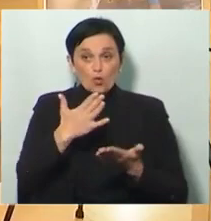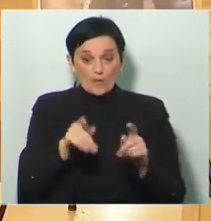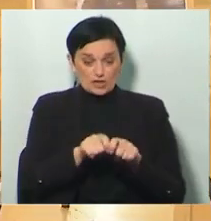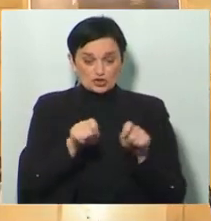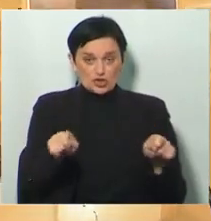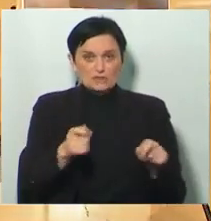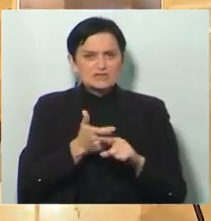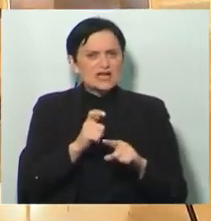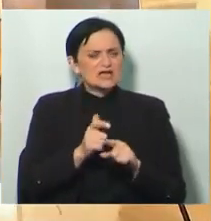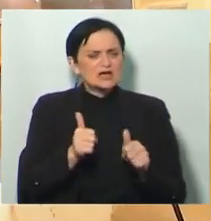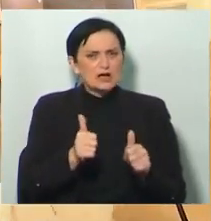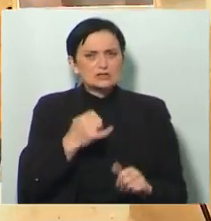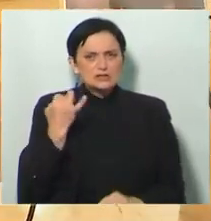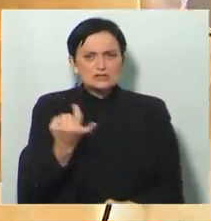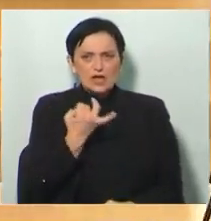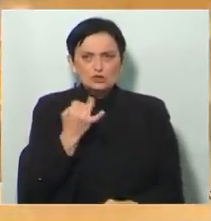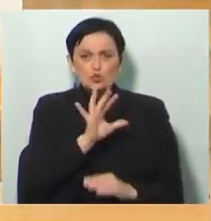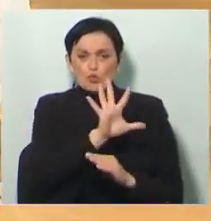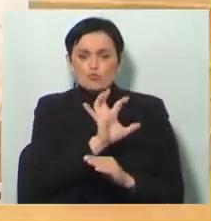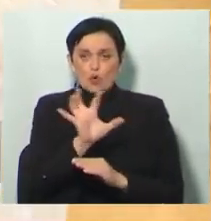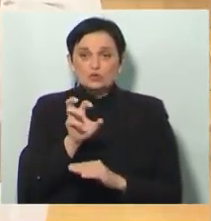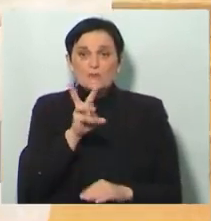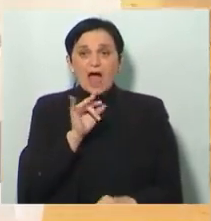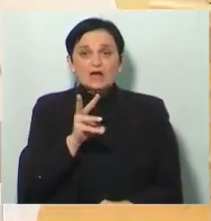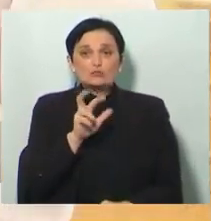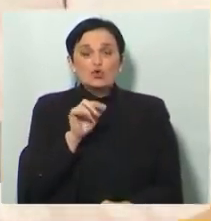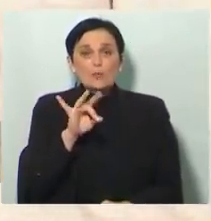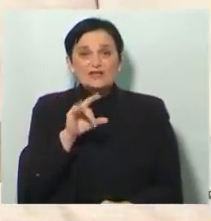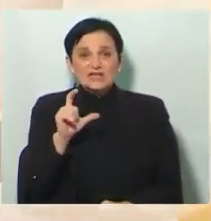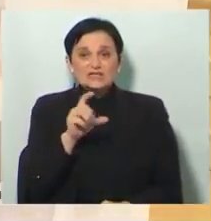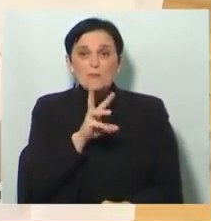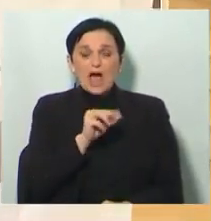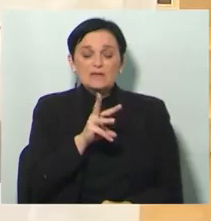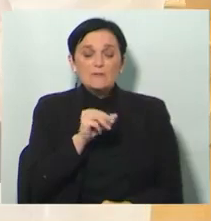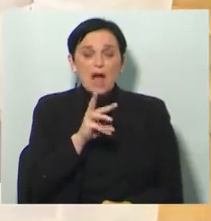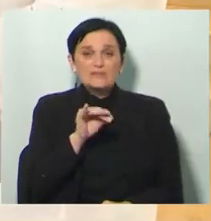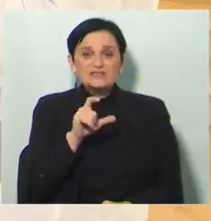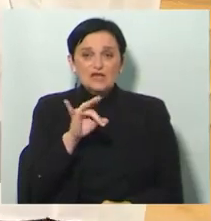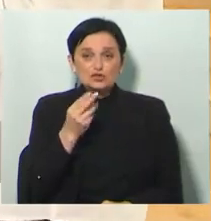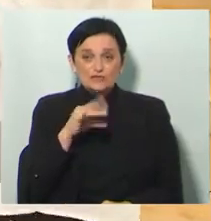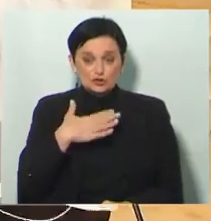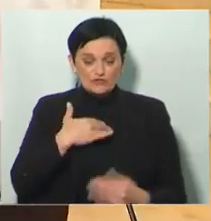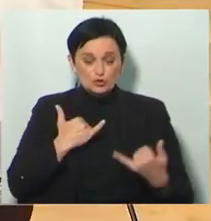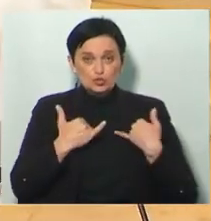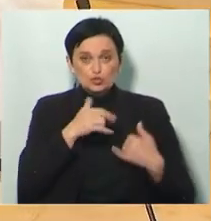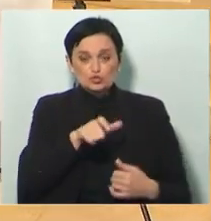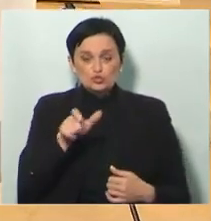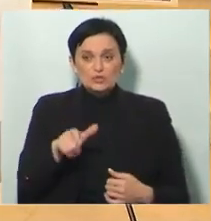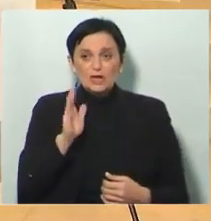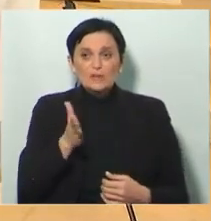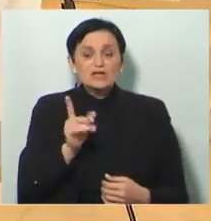ეს ძალიან კარგი და საინტერესო ფოტოები. მარიამ ჯორბენაძე და მარიამ მამისეიშვილი იქნებიან ჩვენი სტუმრები. მარიამ,